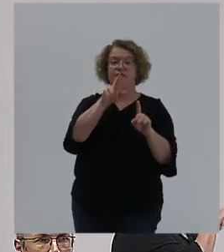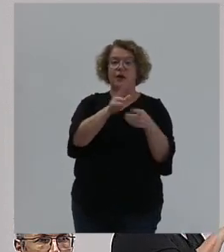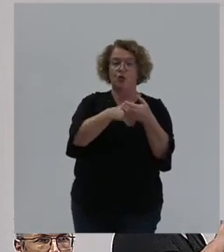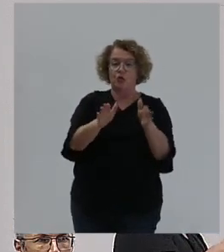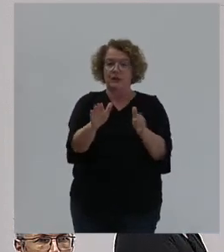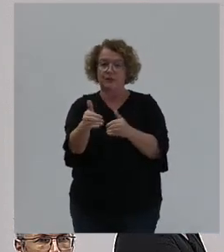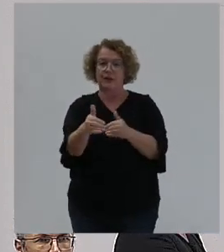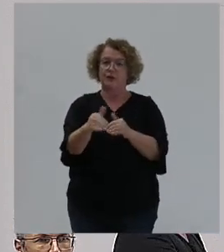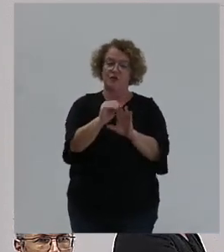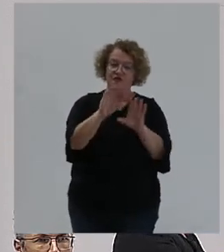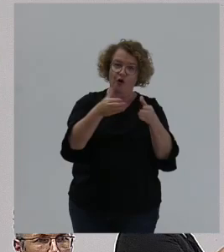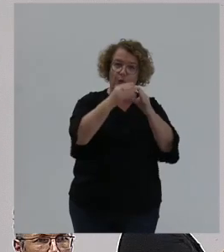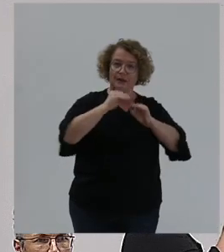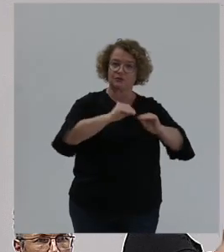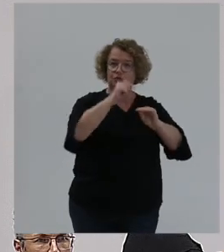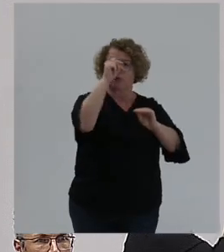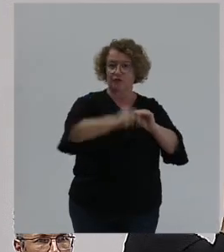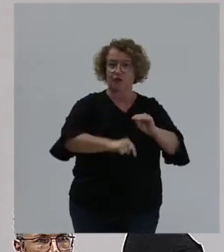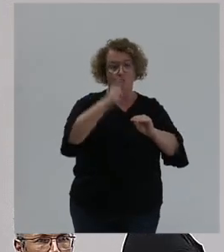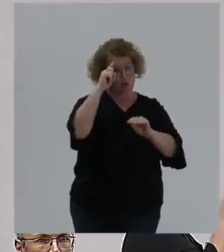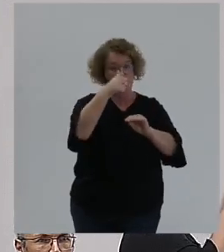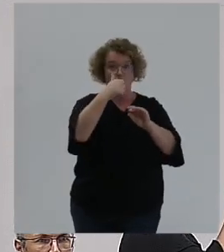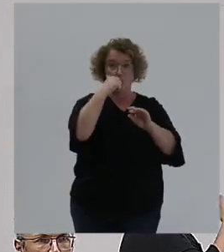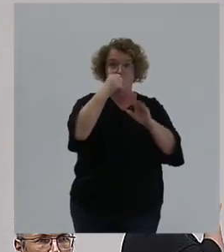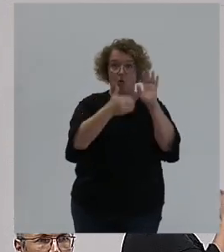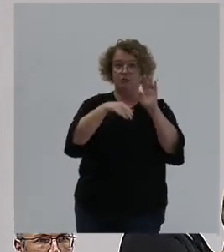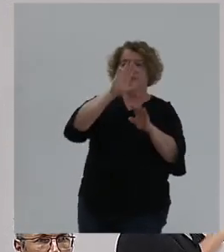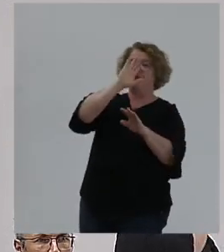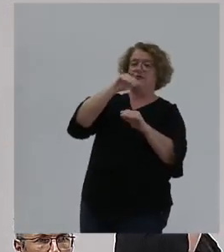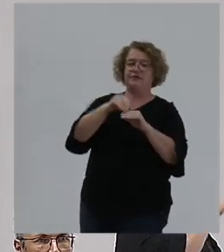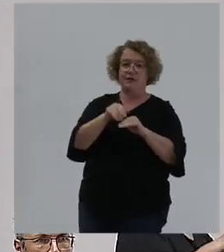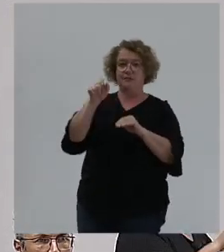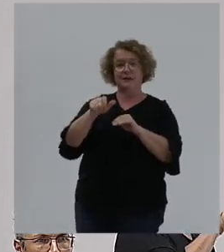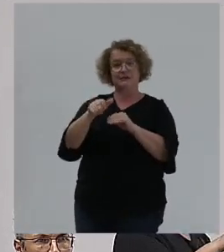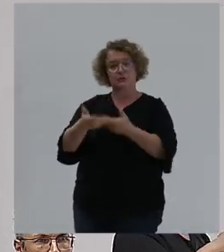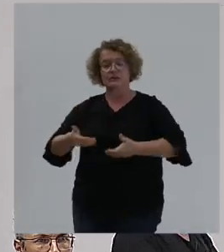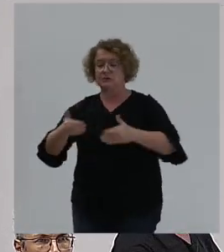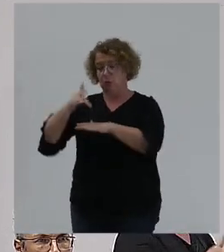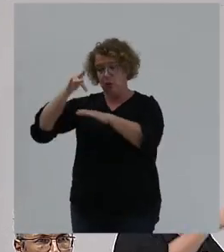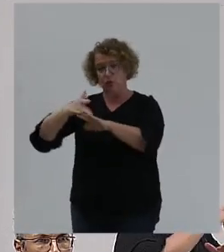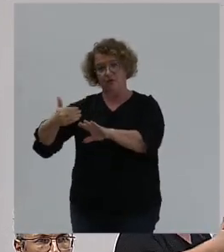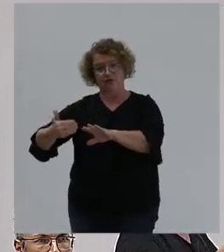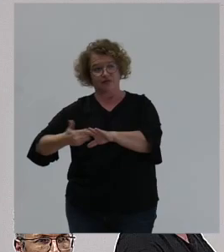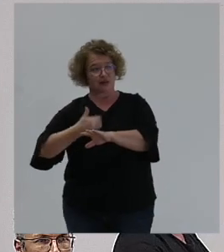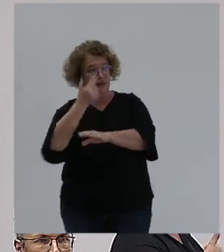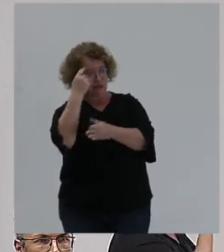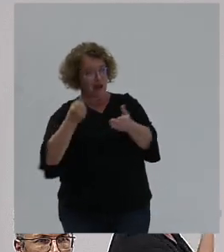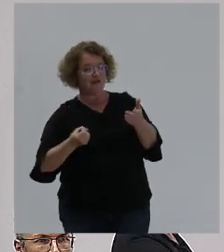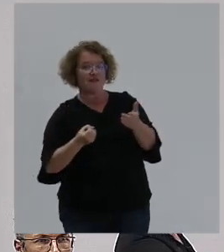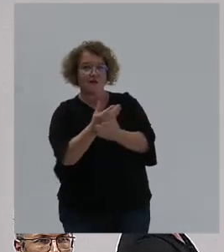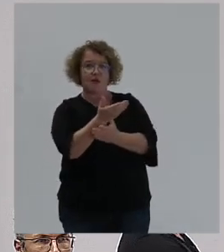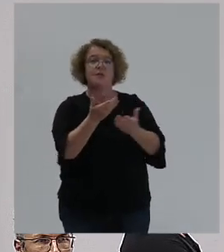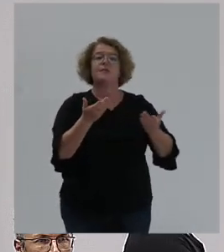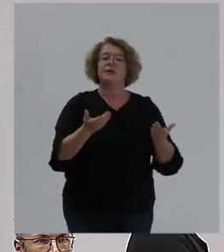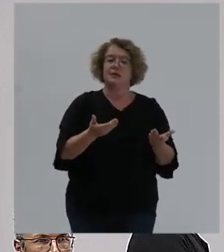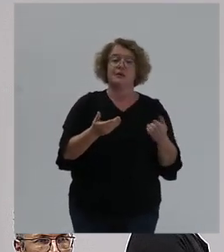sont assez souvent les premiers à être confrontés à des signalements et qui ne sont pas toujours